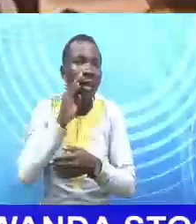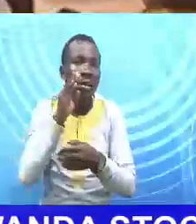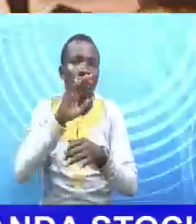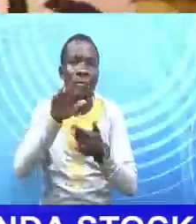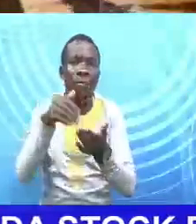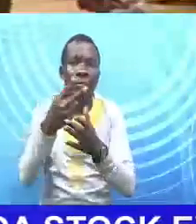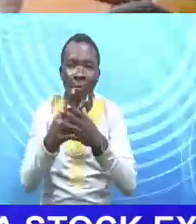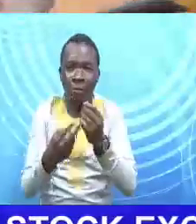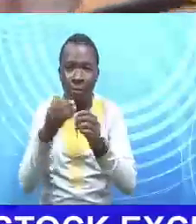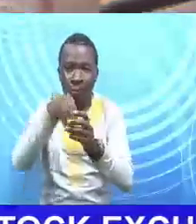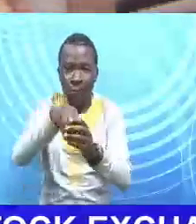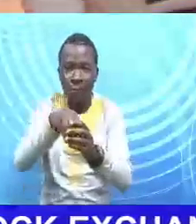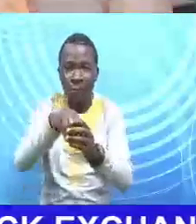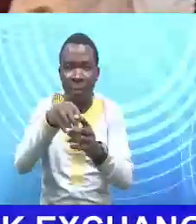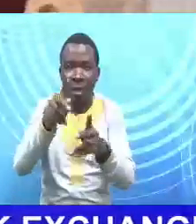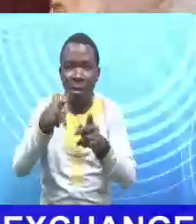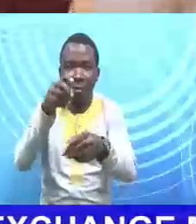Abakomeretse ubu bari he?